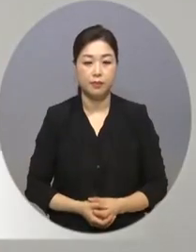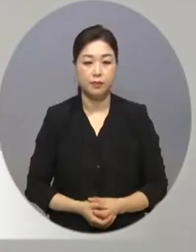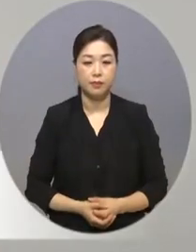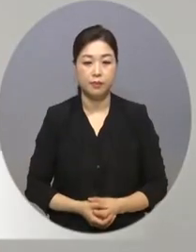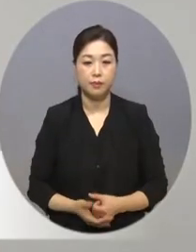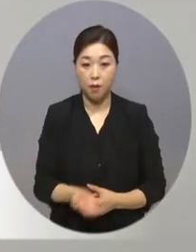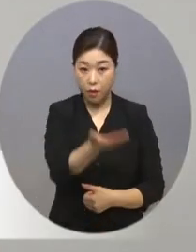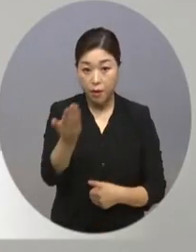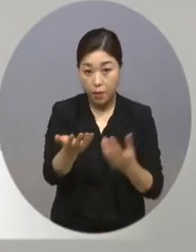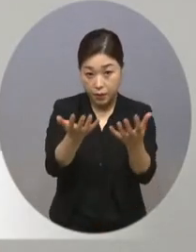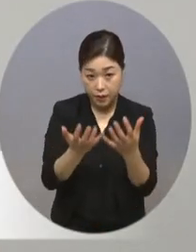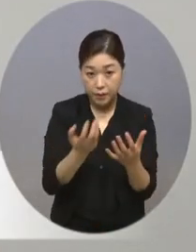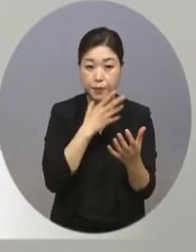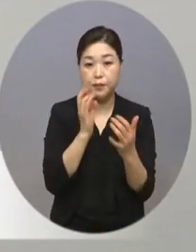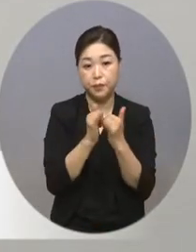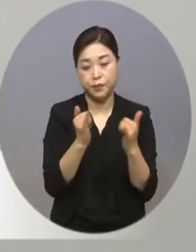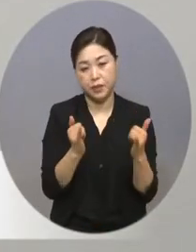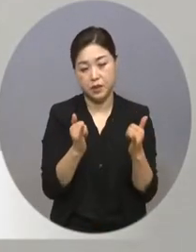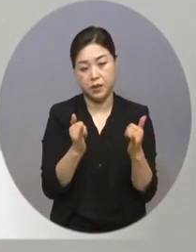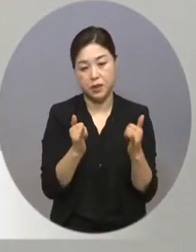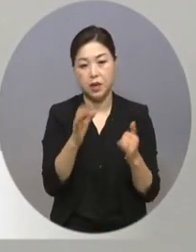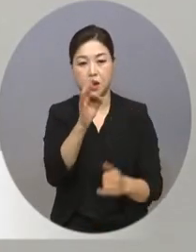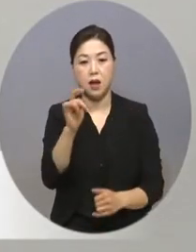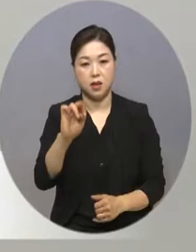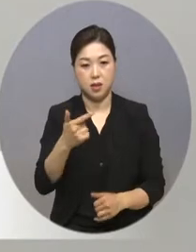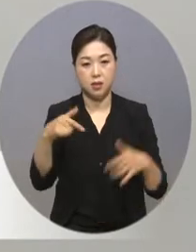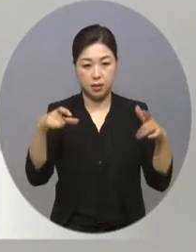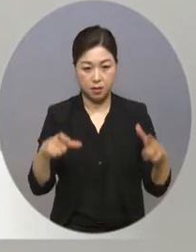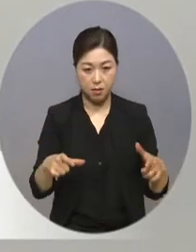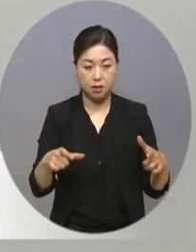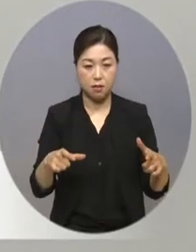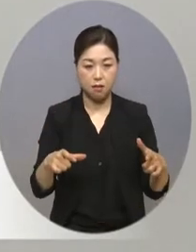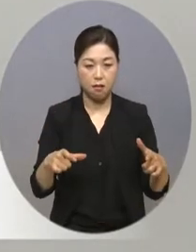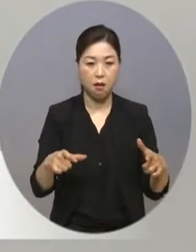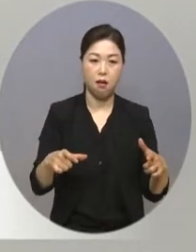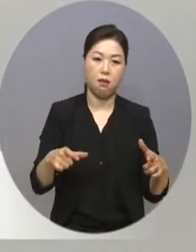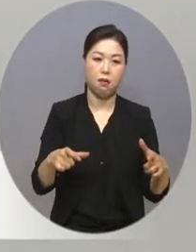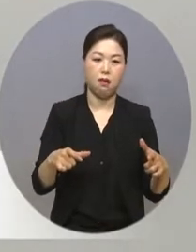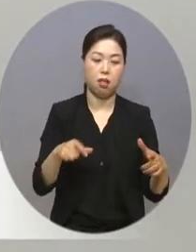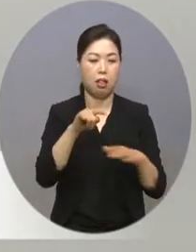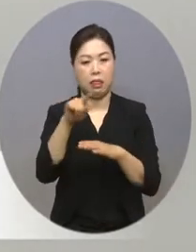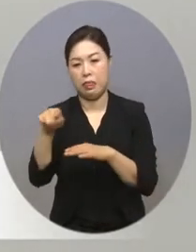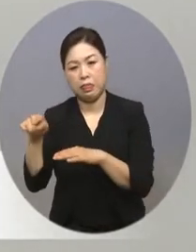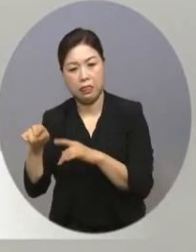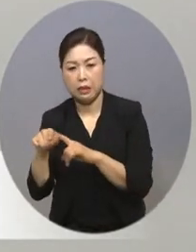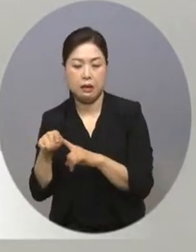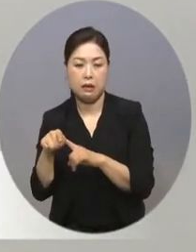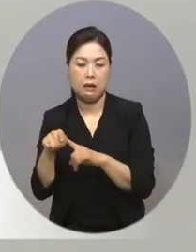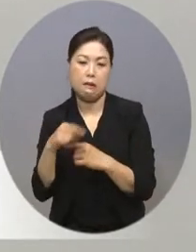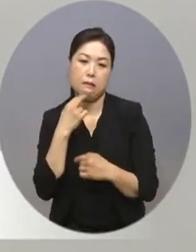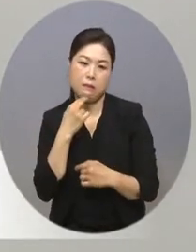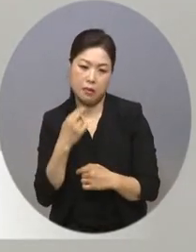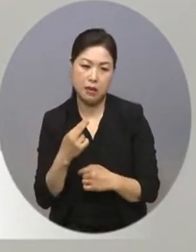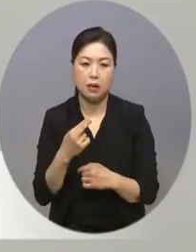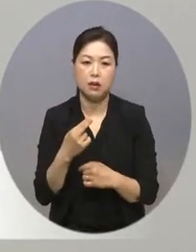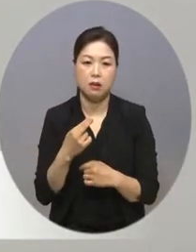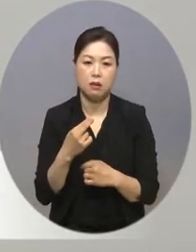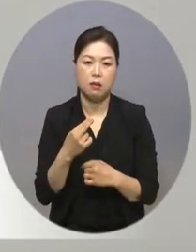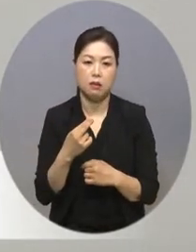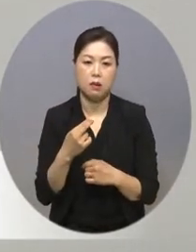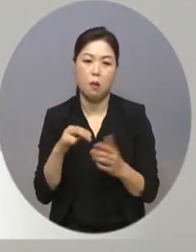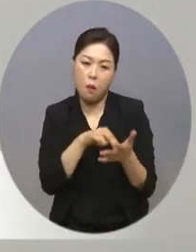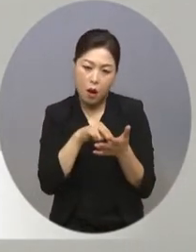여기에 계시는 이 어르신들은 정말로 아산 지역에서 어디고 갈 수 없는 소외계층의 어르신들이